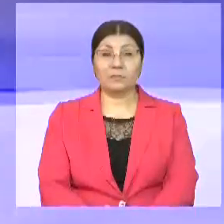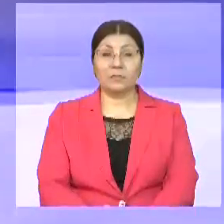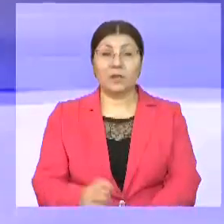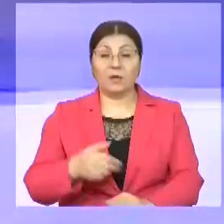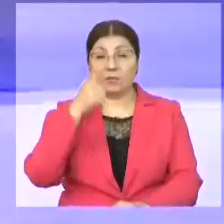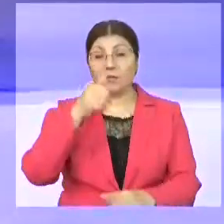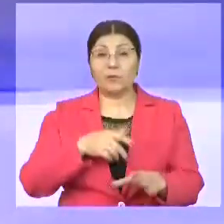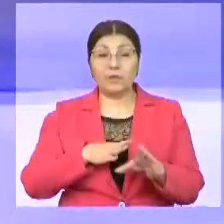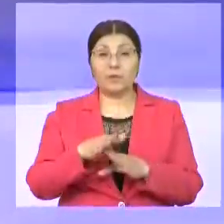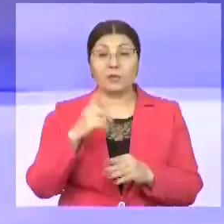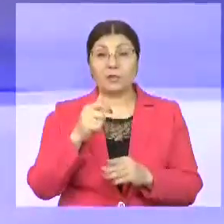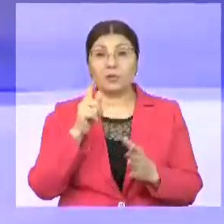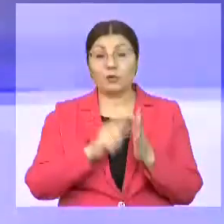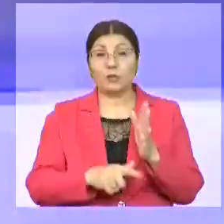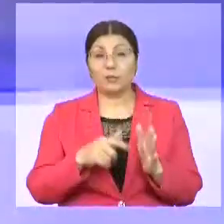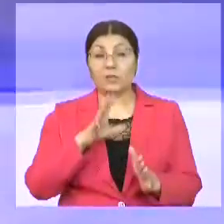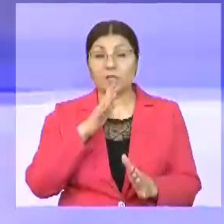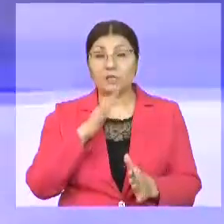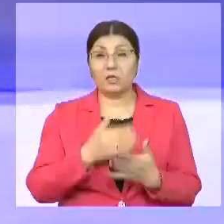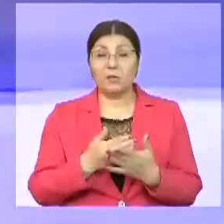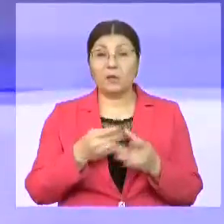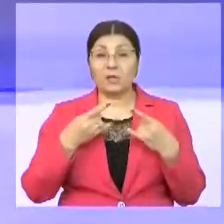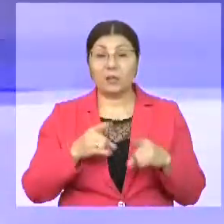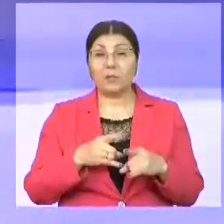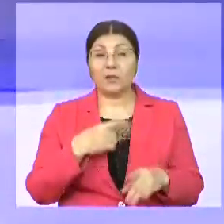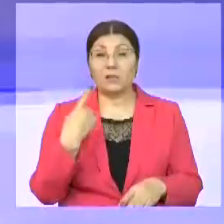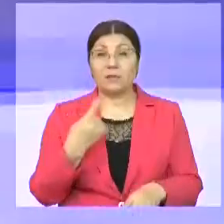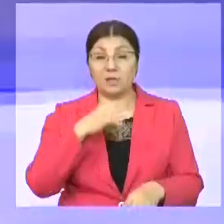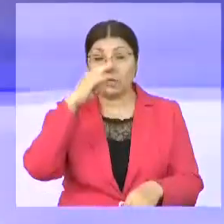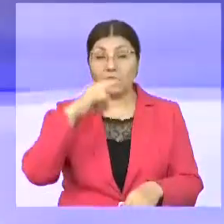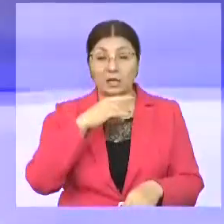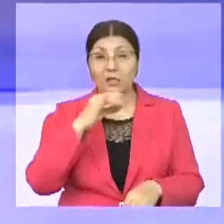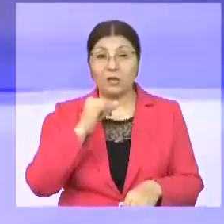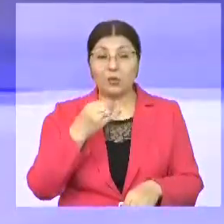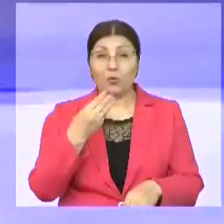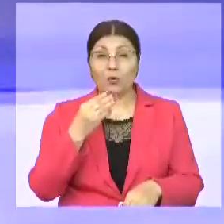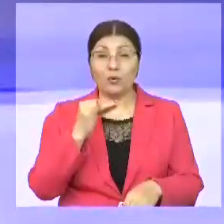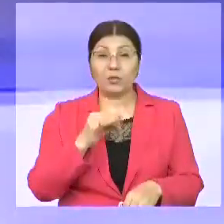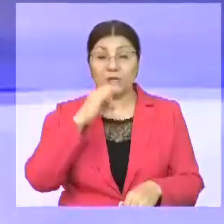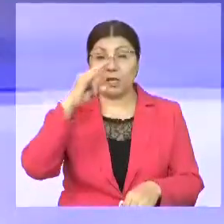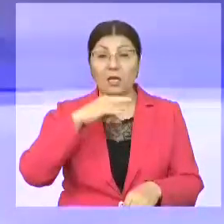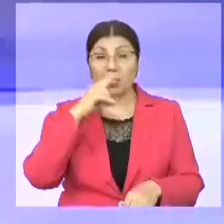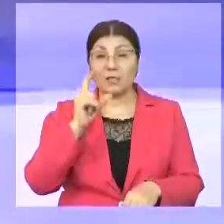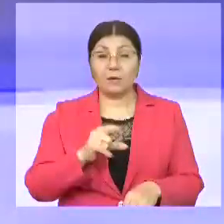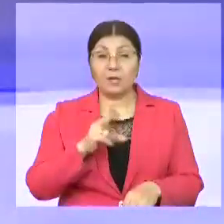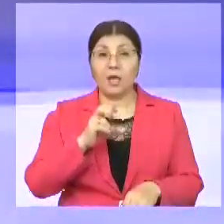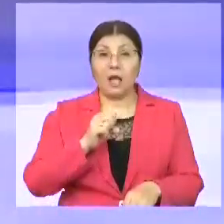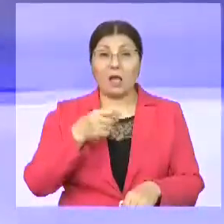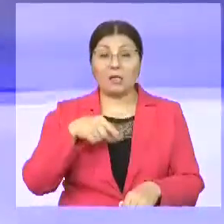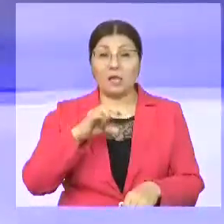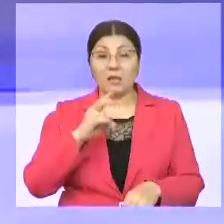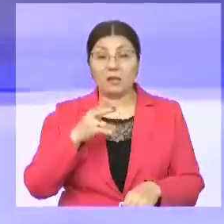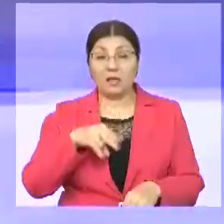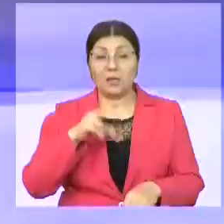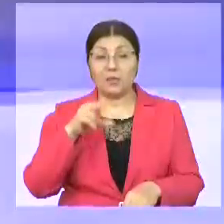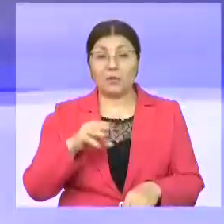В этом году исполняется 170 лет со дня рождения великого казахского кюйши, композитора Казанғапы Тлепбергенұлы. В честь этой